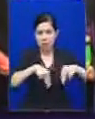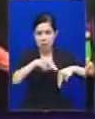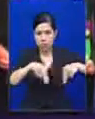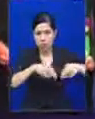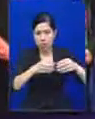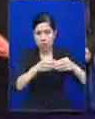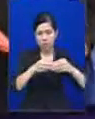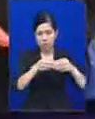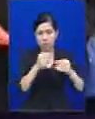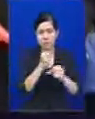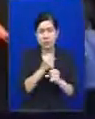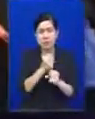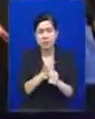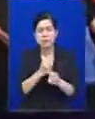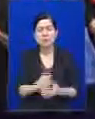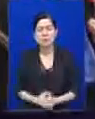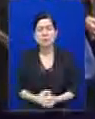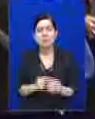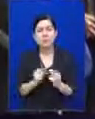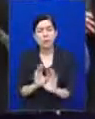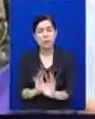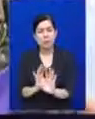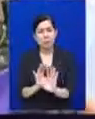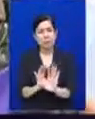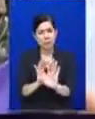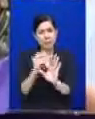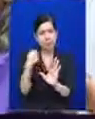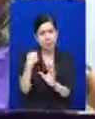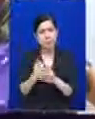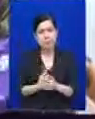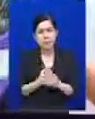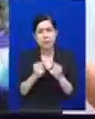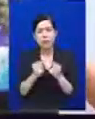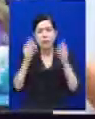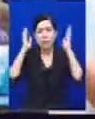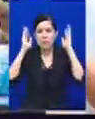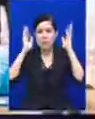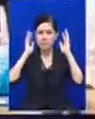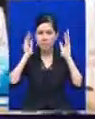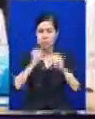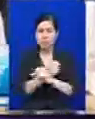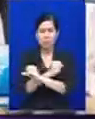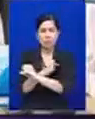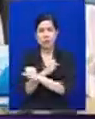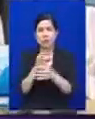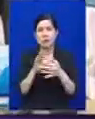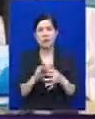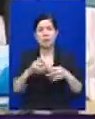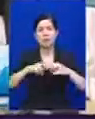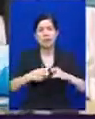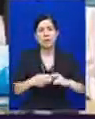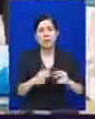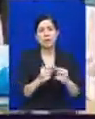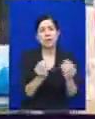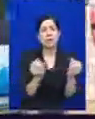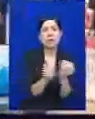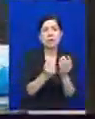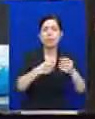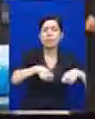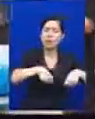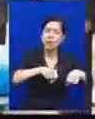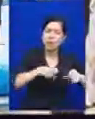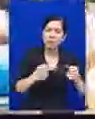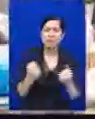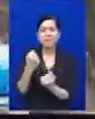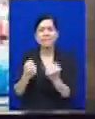แถวระดมพลังภาคีเครือข่ายกวาดล้างอาชญากรรมรณรงค์ป้องกันและลดอุบัติเหตุทางถนนโดยเน้นย้ำพื้นที่จุดเสี่ยง